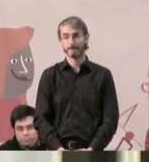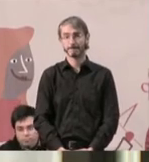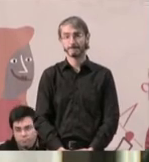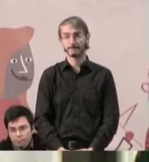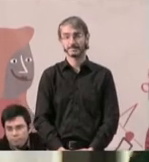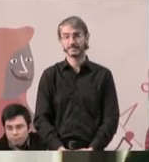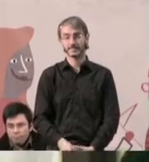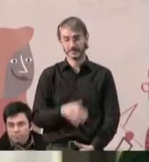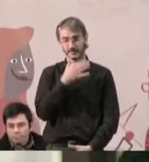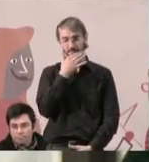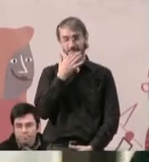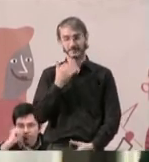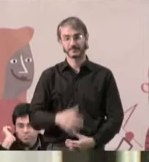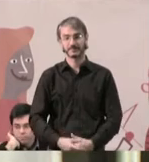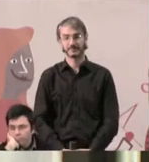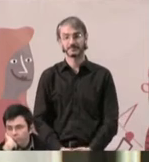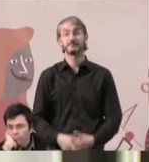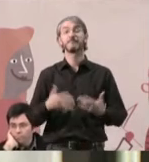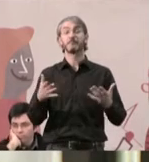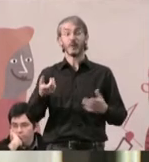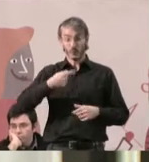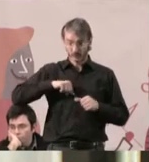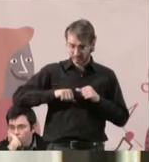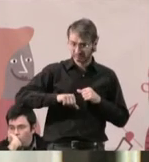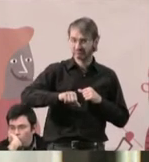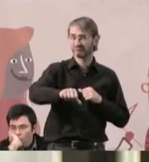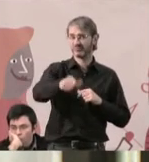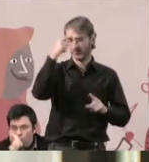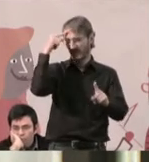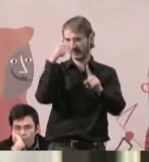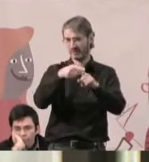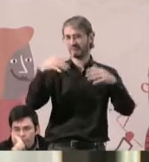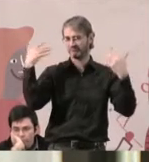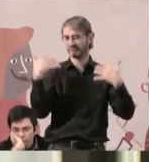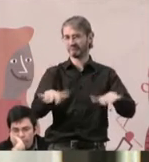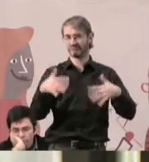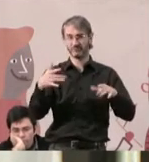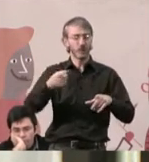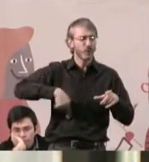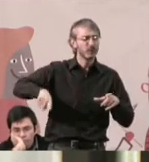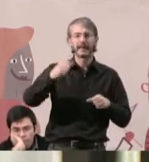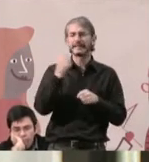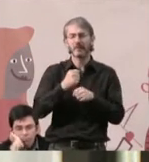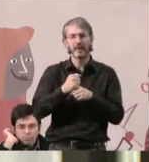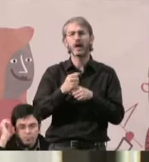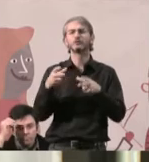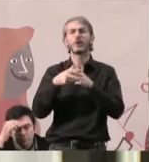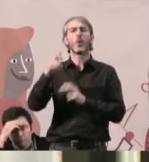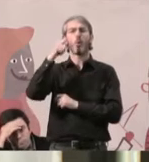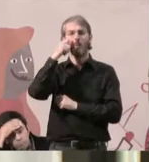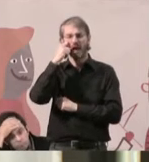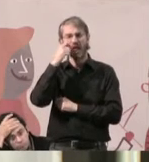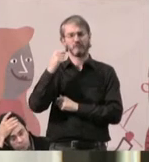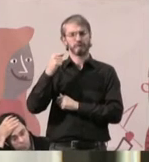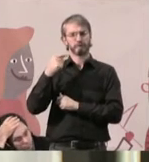El repte que tenim per davant és enorme. O treballem per ser una societat humana i digna, o